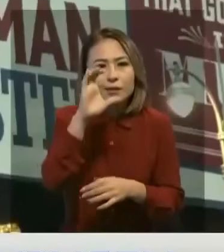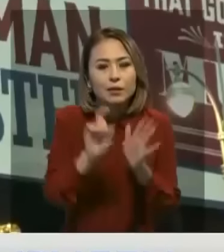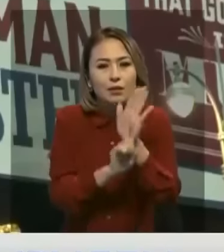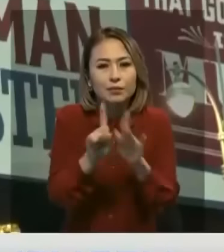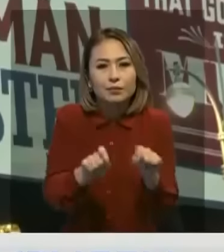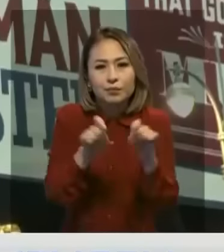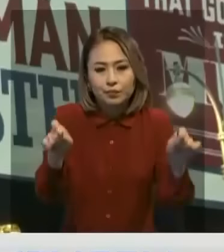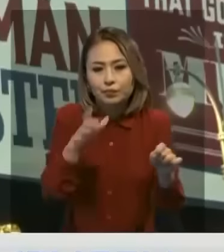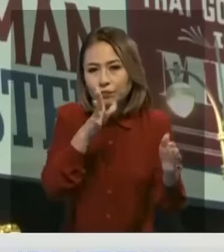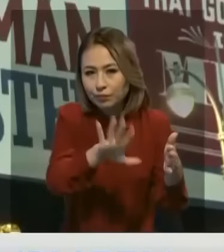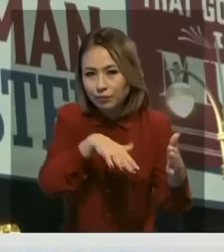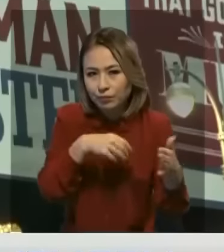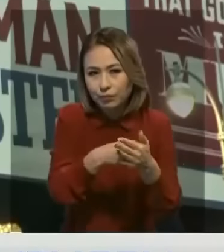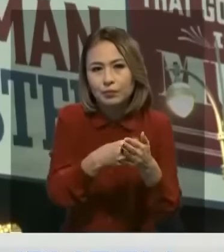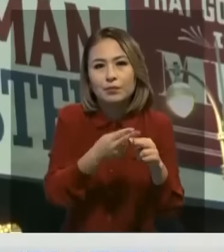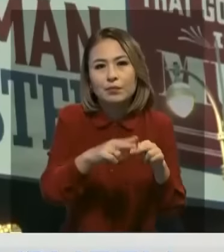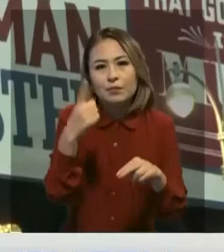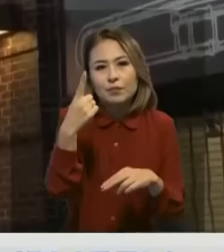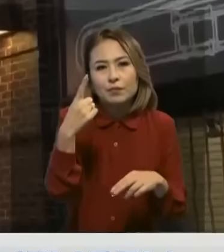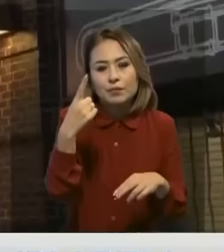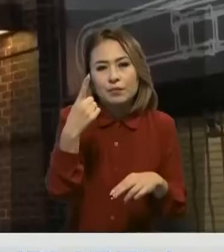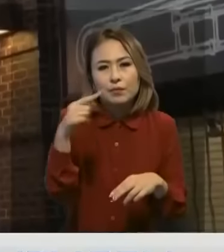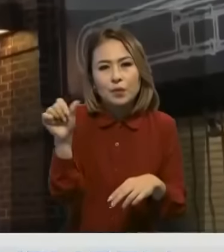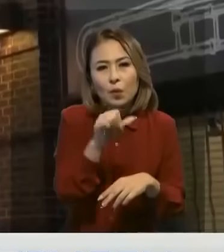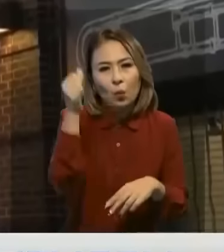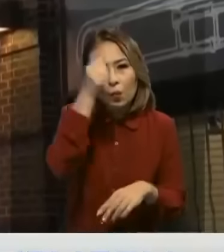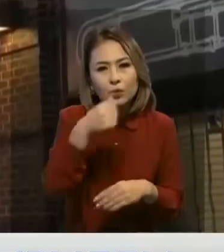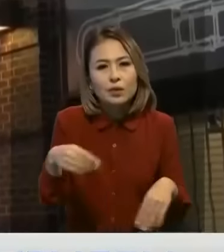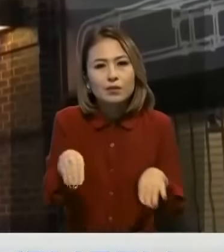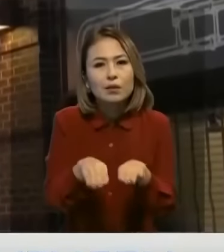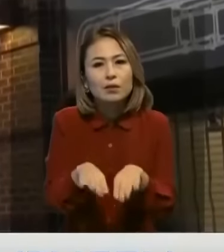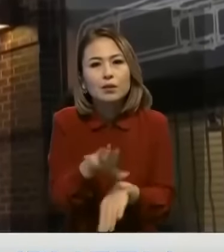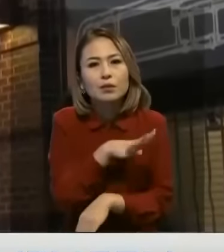ашылған еді. Осы уақытқа дейін ол 1,5 жыл бойы жабық тұрды.